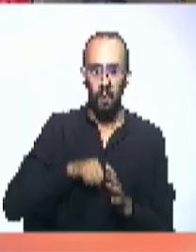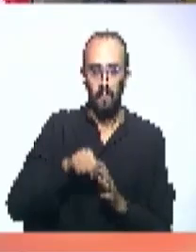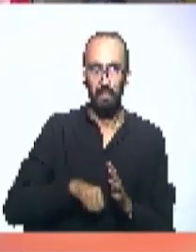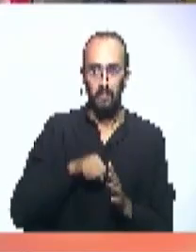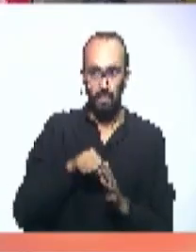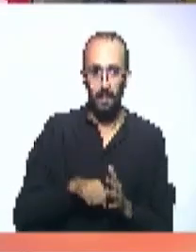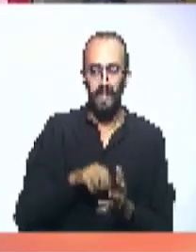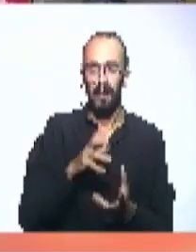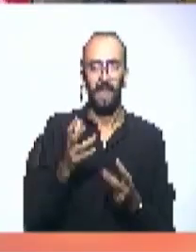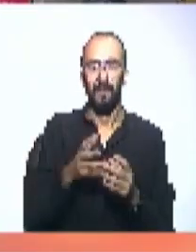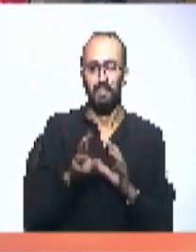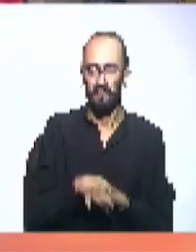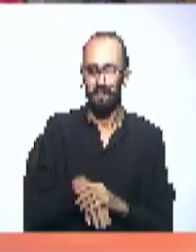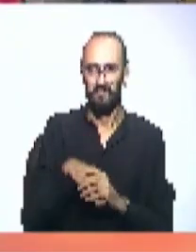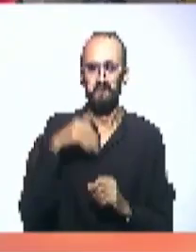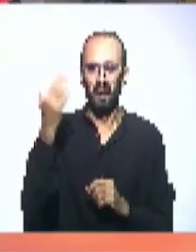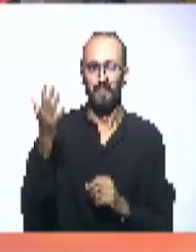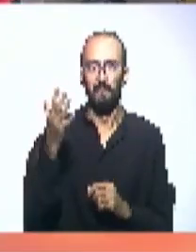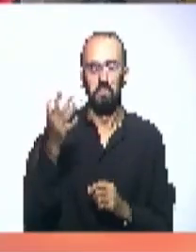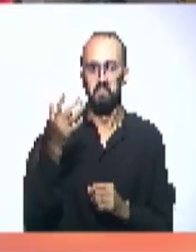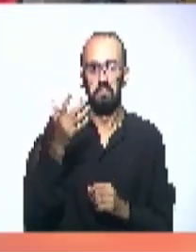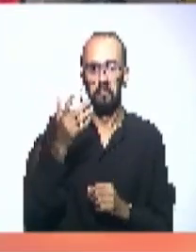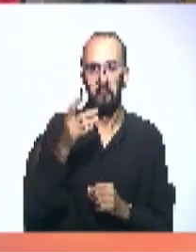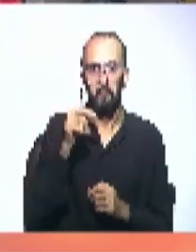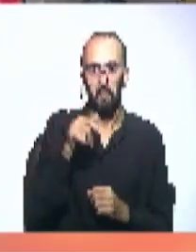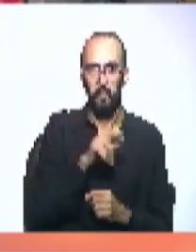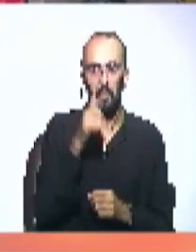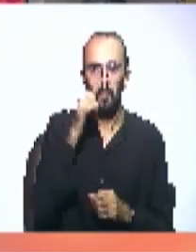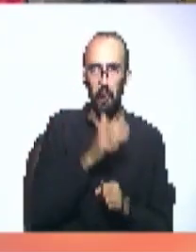او الحاجات المصنعه خاصه اللانشون